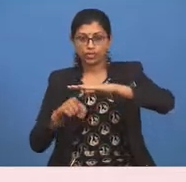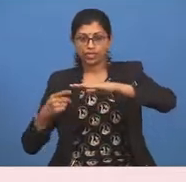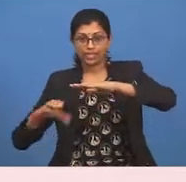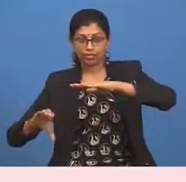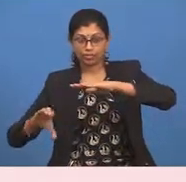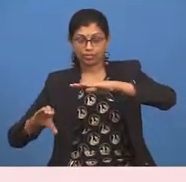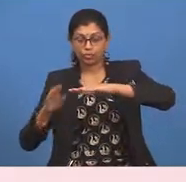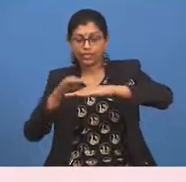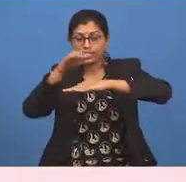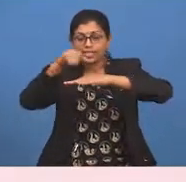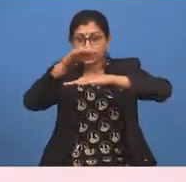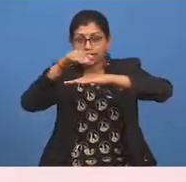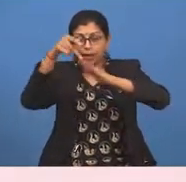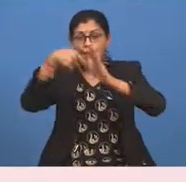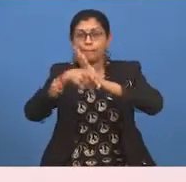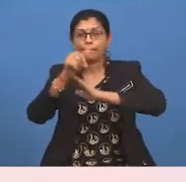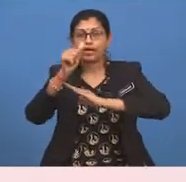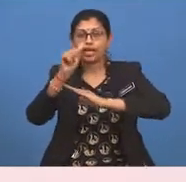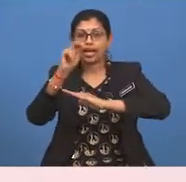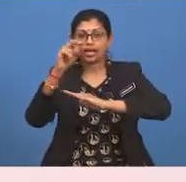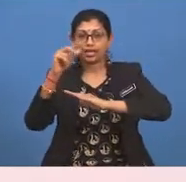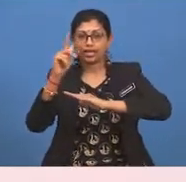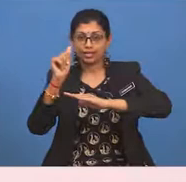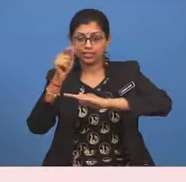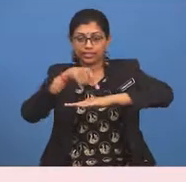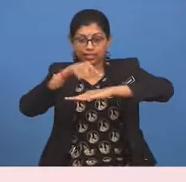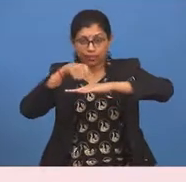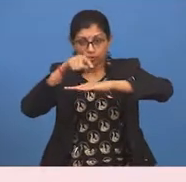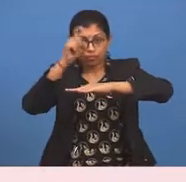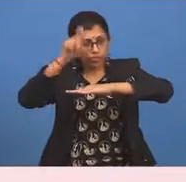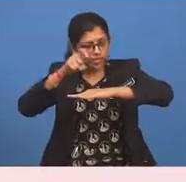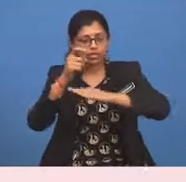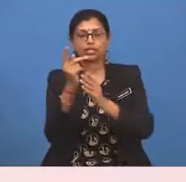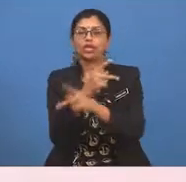juga perlu didarabkan dengan 20.